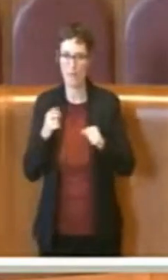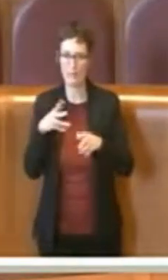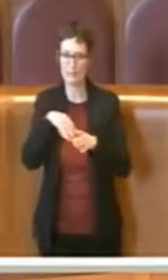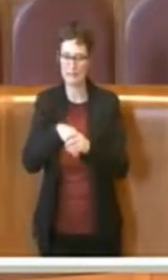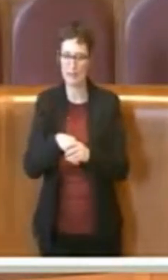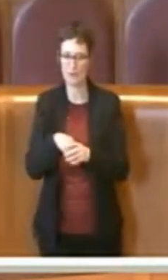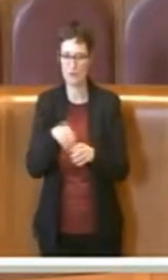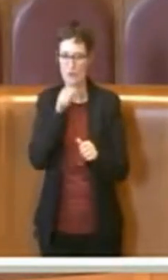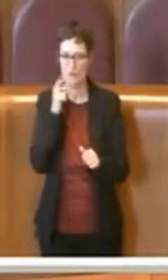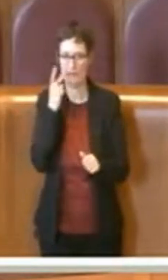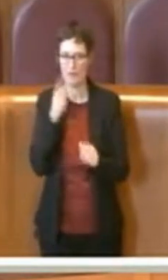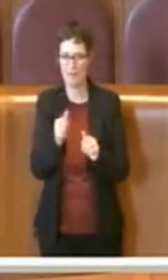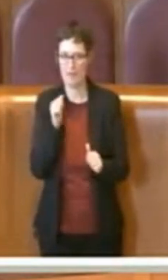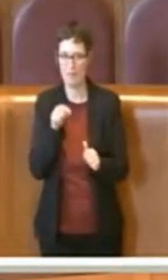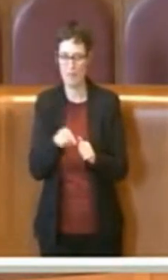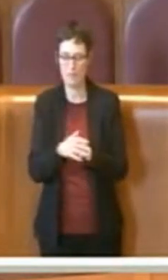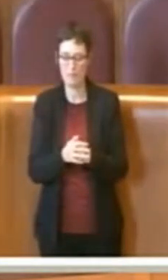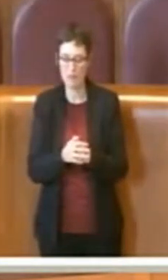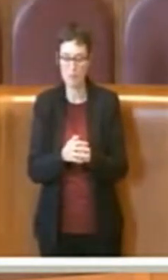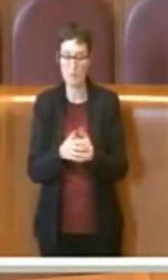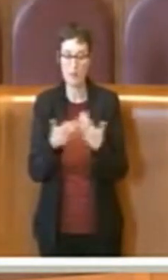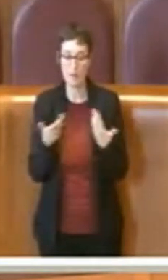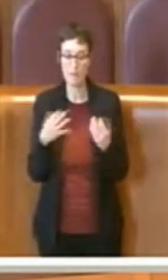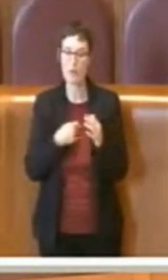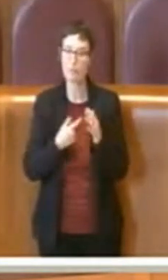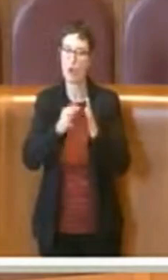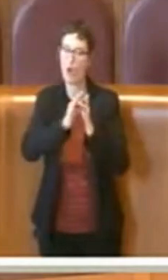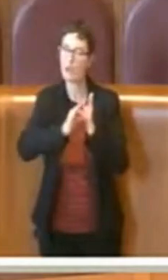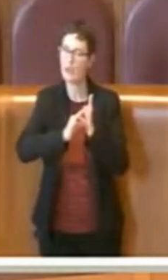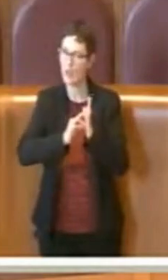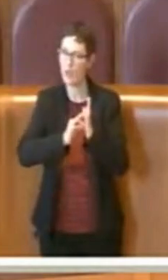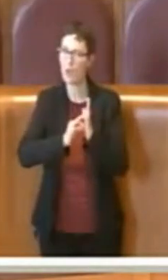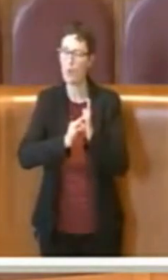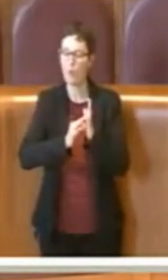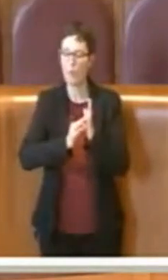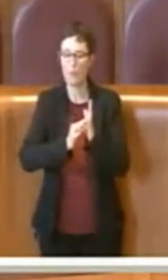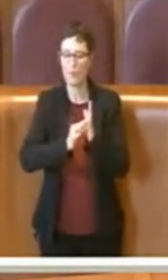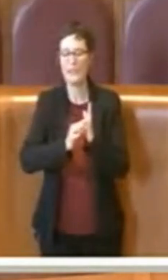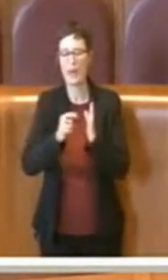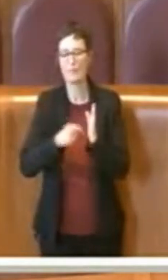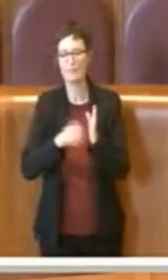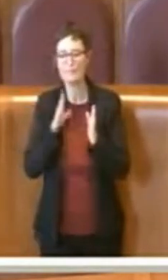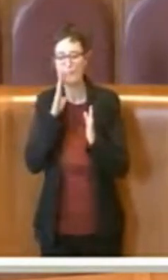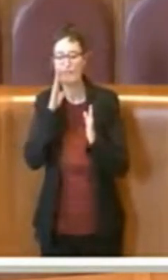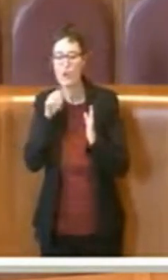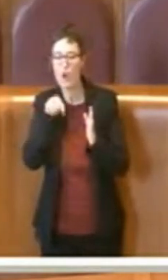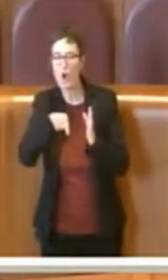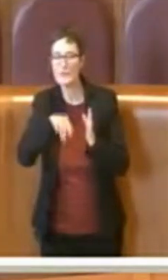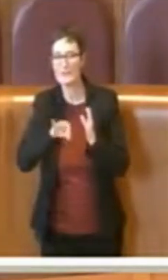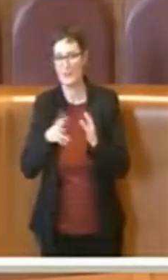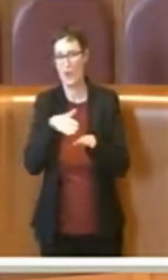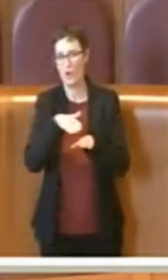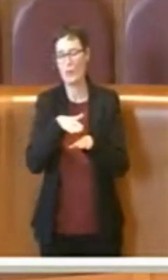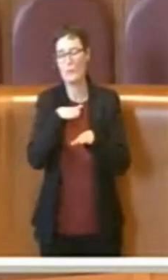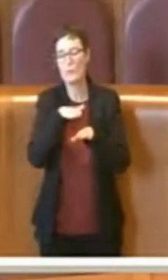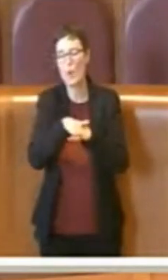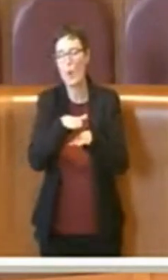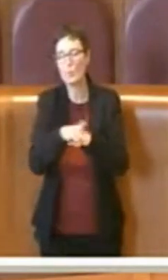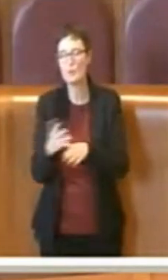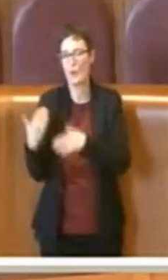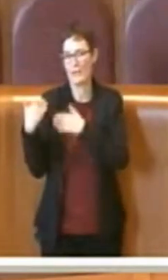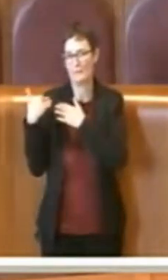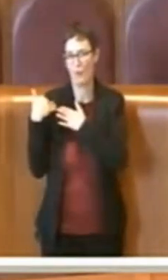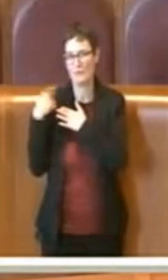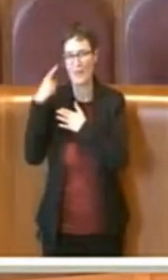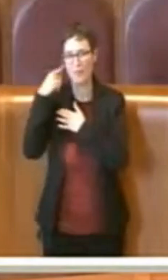E tant'è che all'interno delle linee guida, nelle raccomandazioni per l'utilizzo sostenibile e responsabile